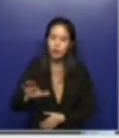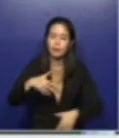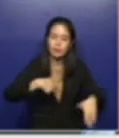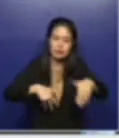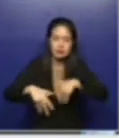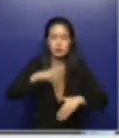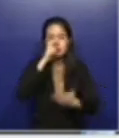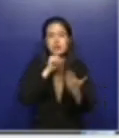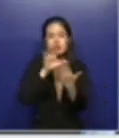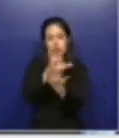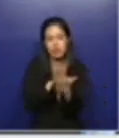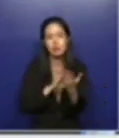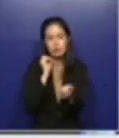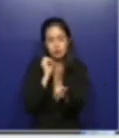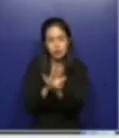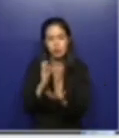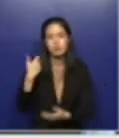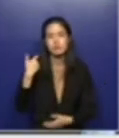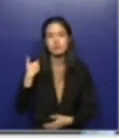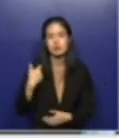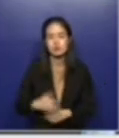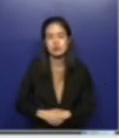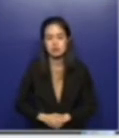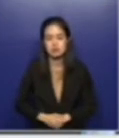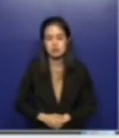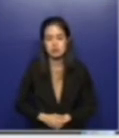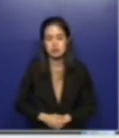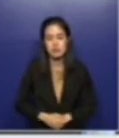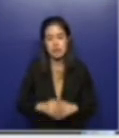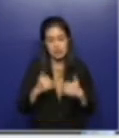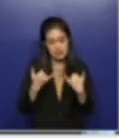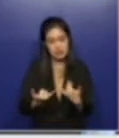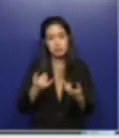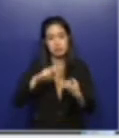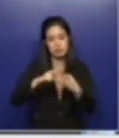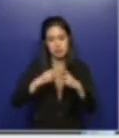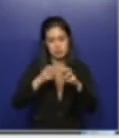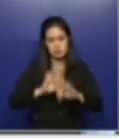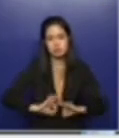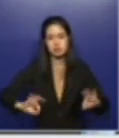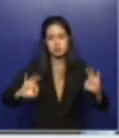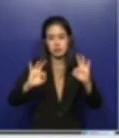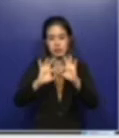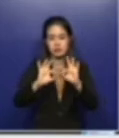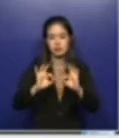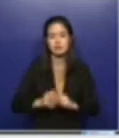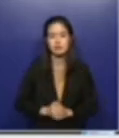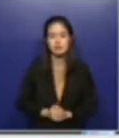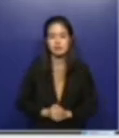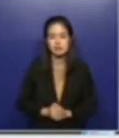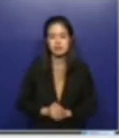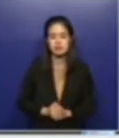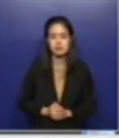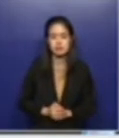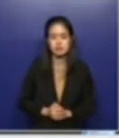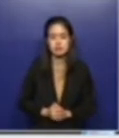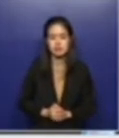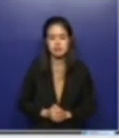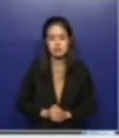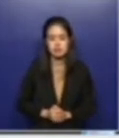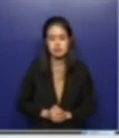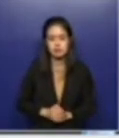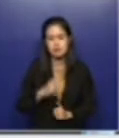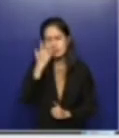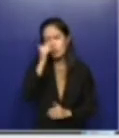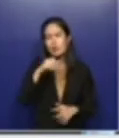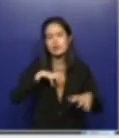าลเนี่ยครับท่านประธานครับนี่คือปัญหาตัวสาเหตุของปัญหาบริหารภาวะวิกฤต